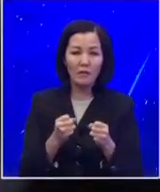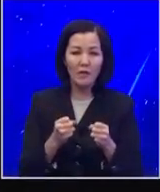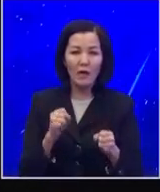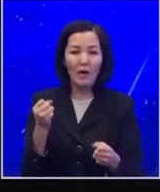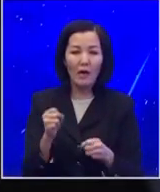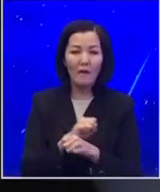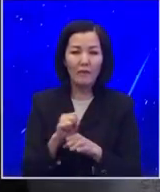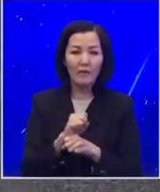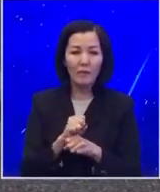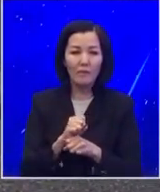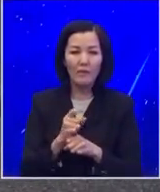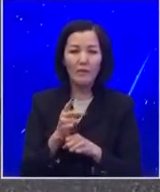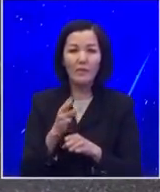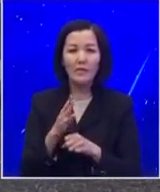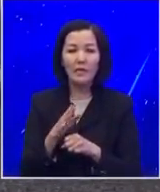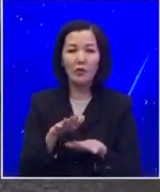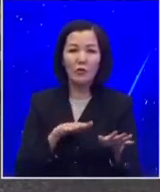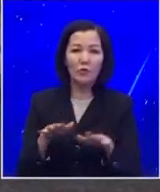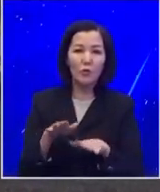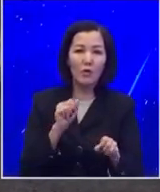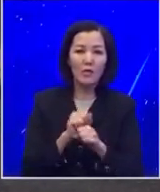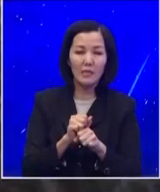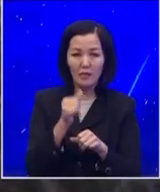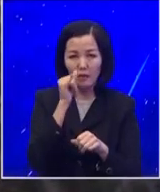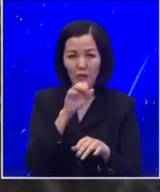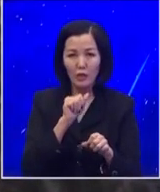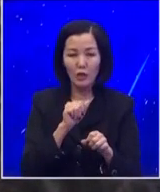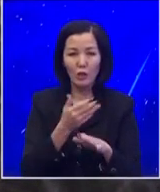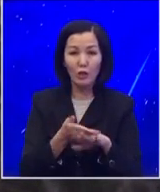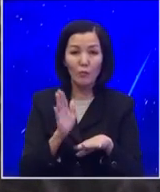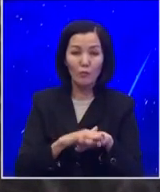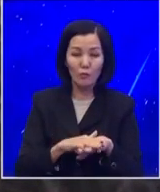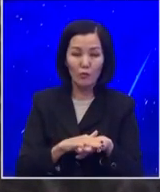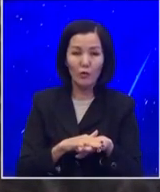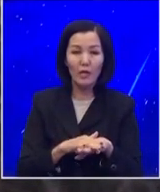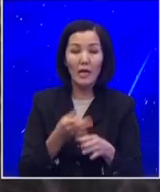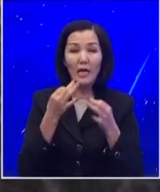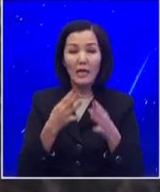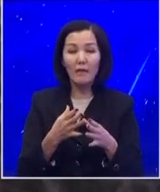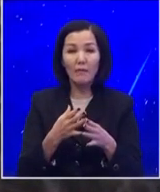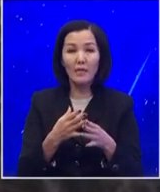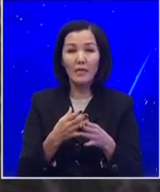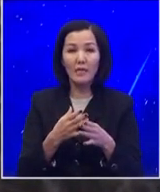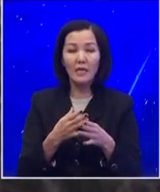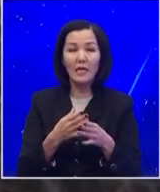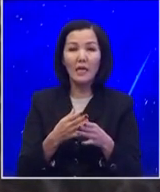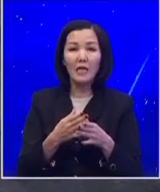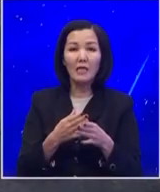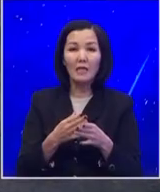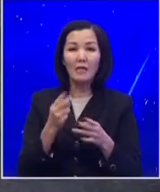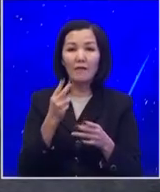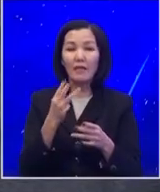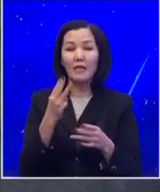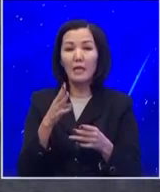автомобилю массой в несколько тонн на скользкой дороге остановиться резко бывает довольно затруднительно. Элементарная лень или нежелание тратить 2-3 минуты